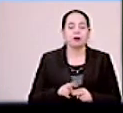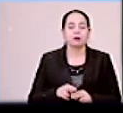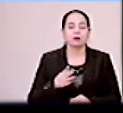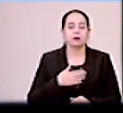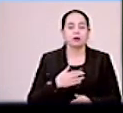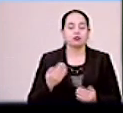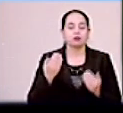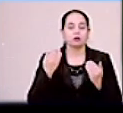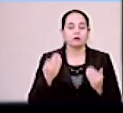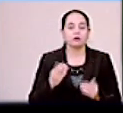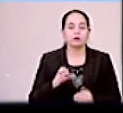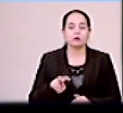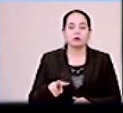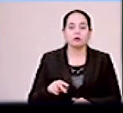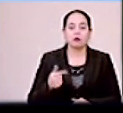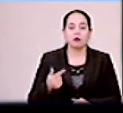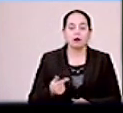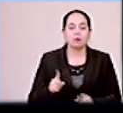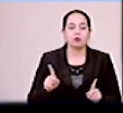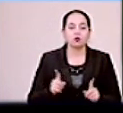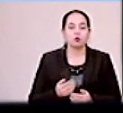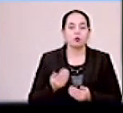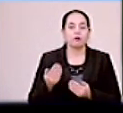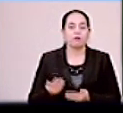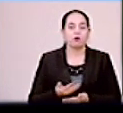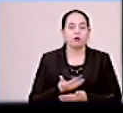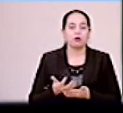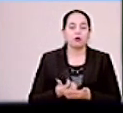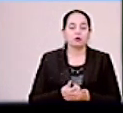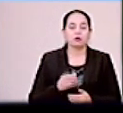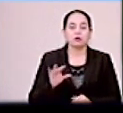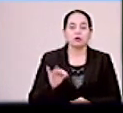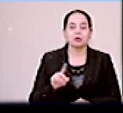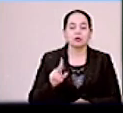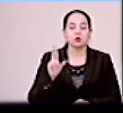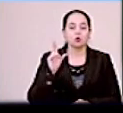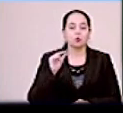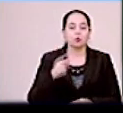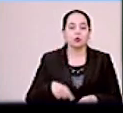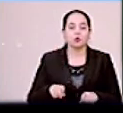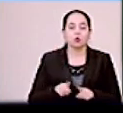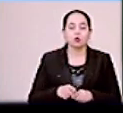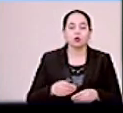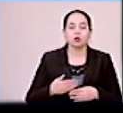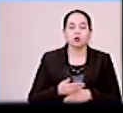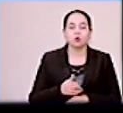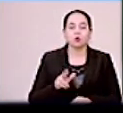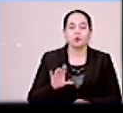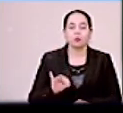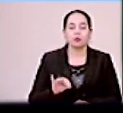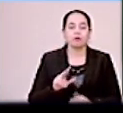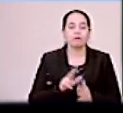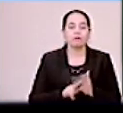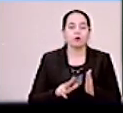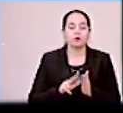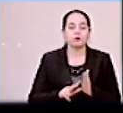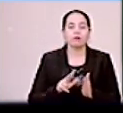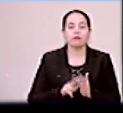наше неизвестное слагаемое. Чтобы его найти, из суммы, то есть из дроби